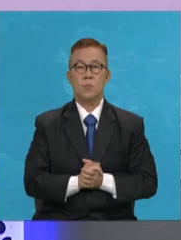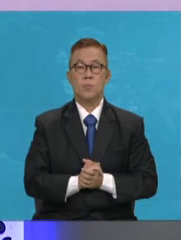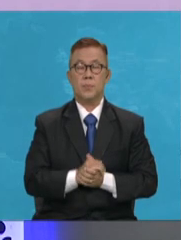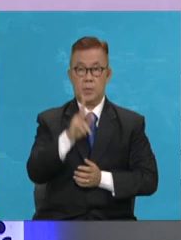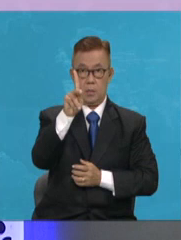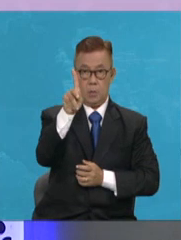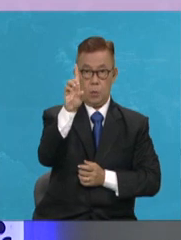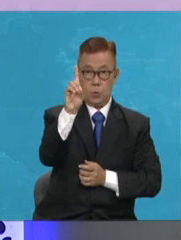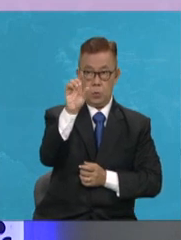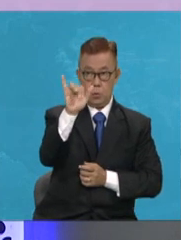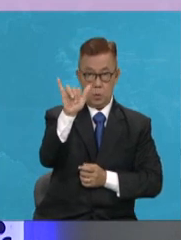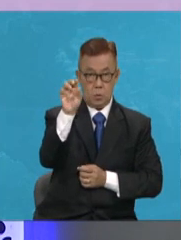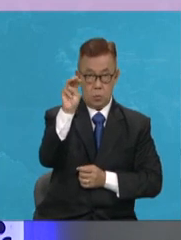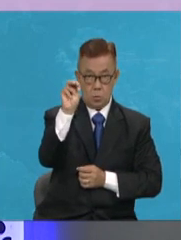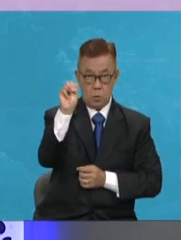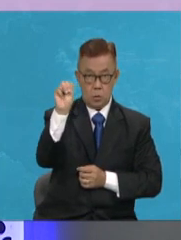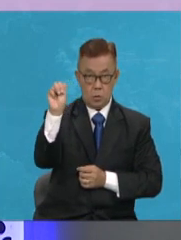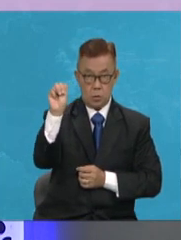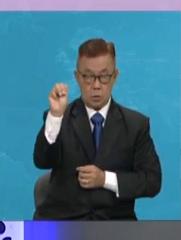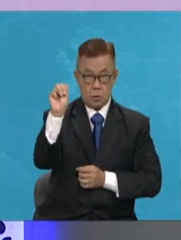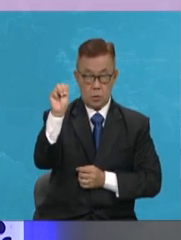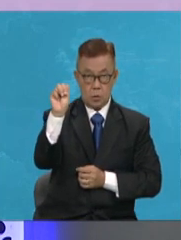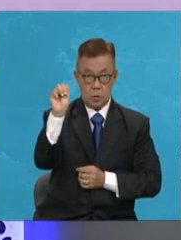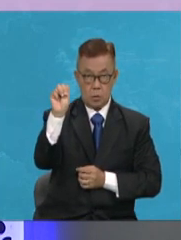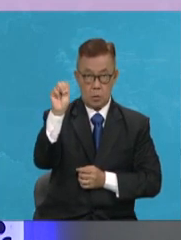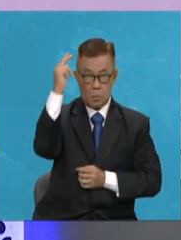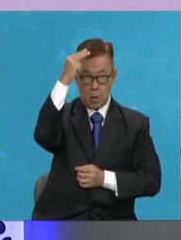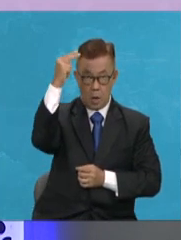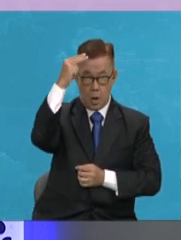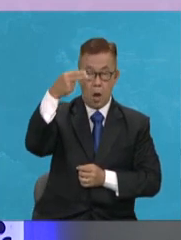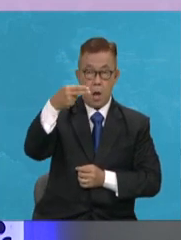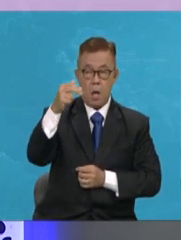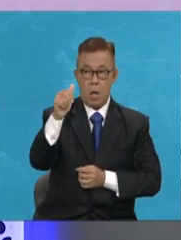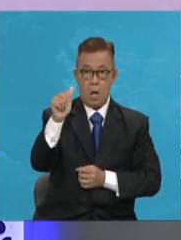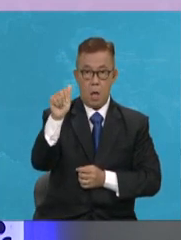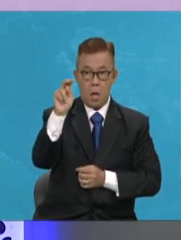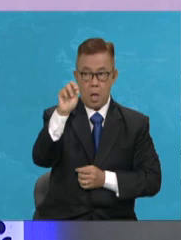ke bawah dulu Yamaha Mulia padukayusri Baginda Sultan Haji hasnal